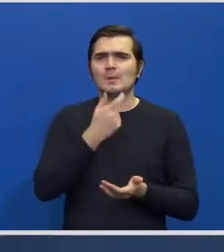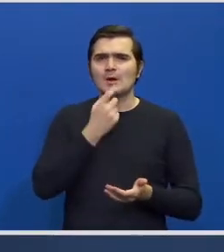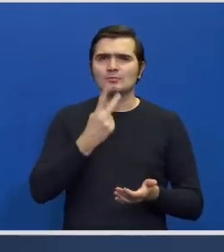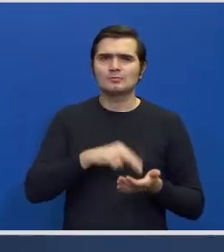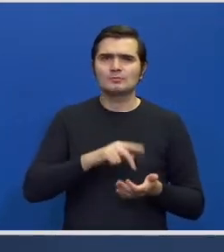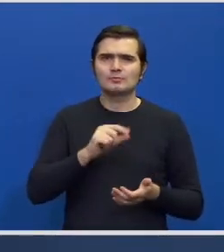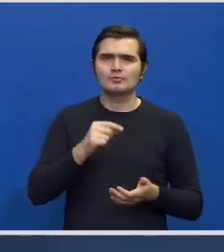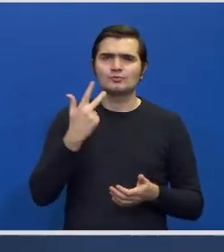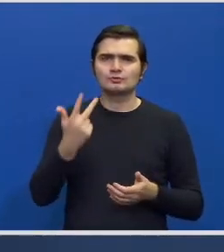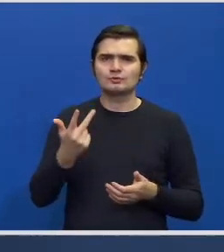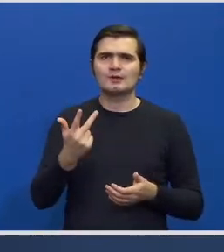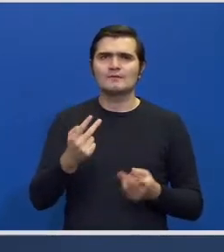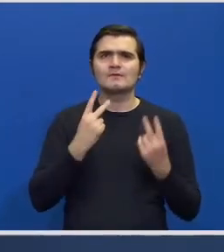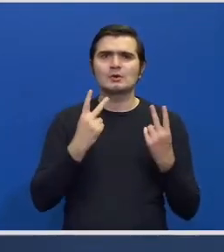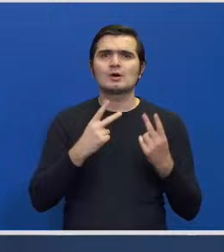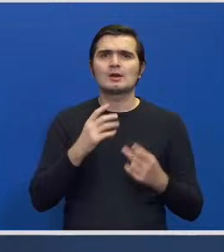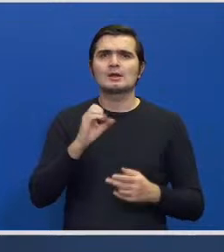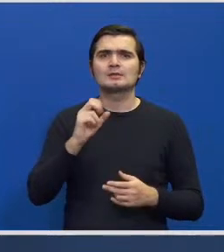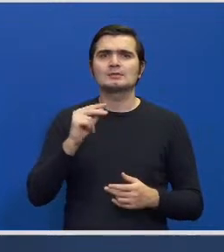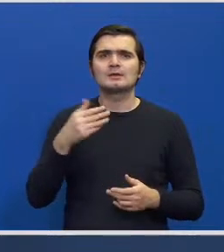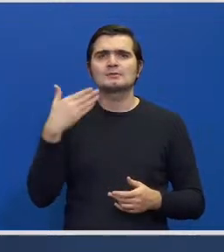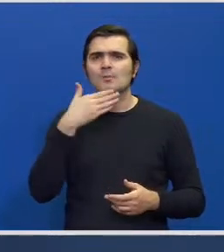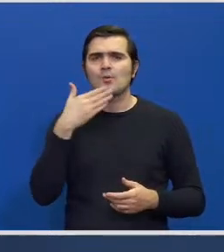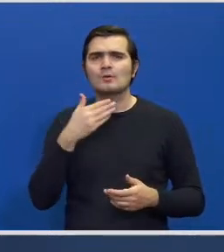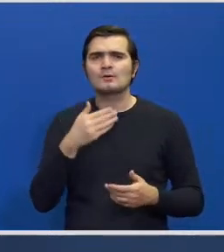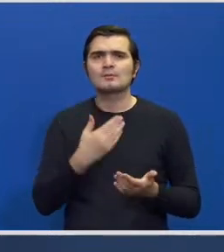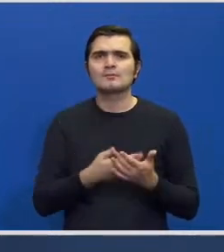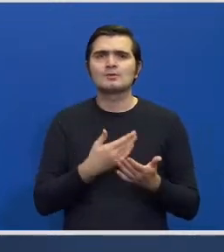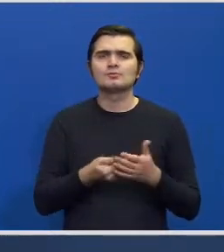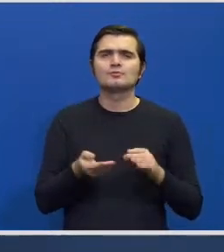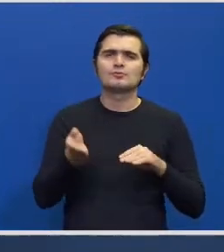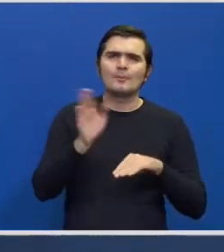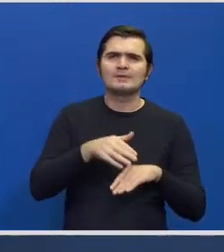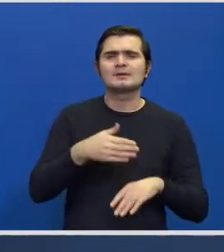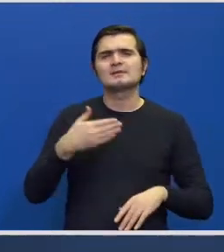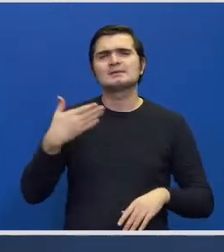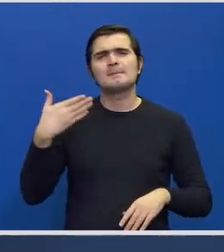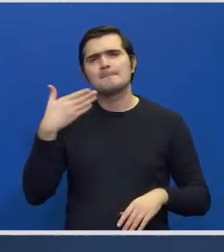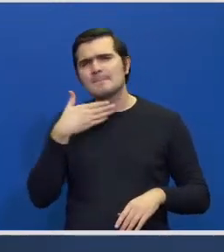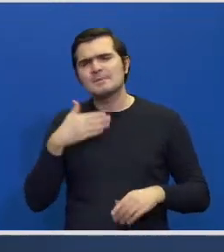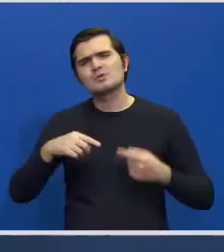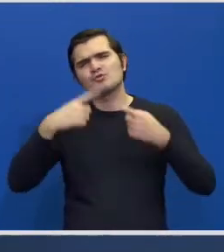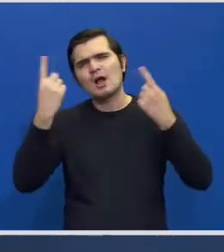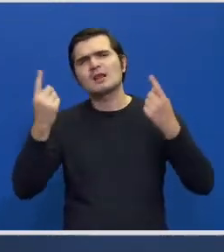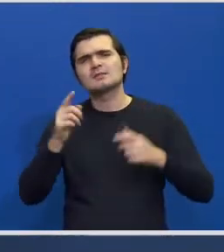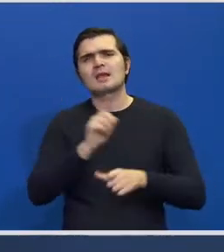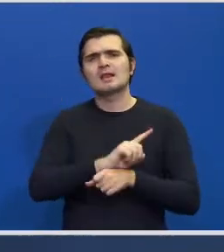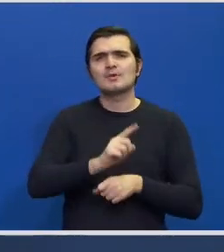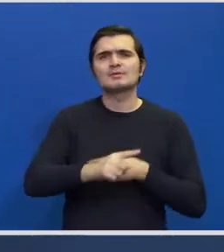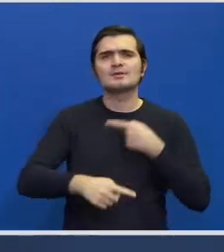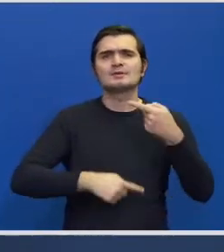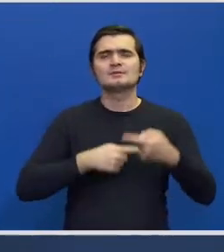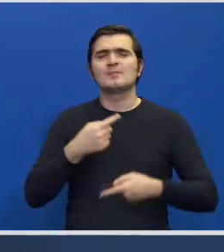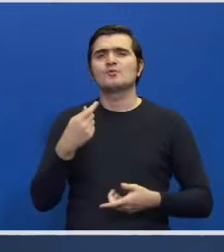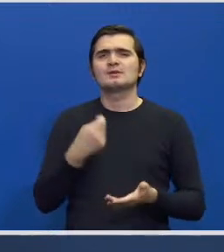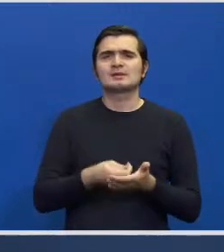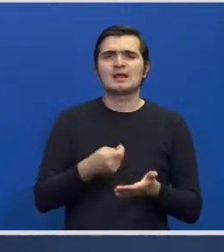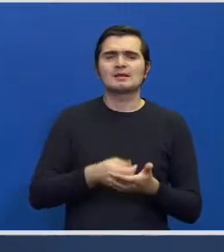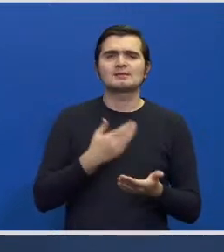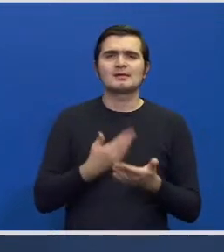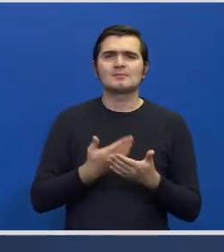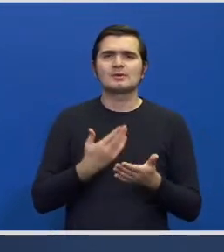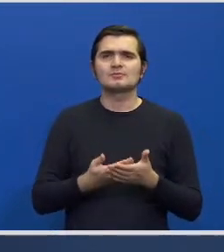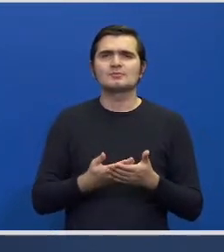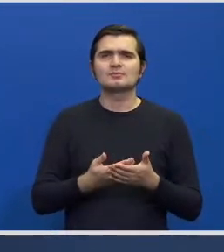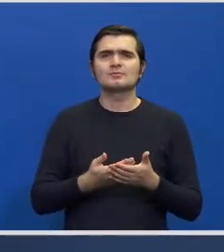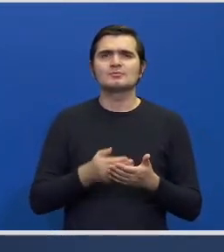153/2017. Menținerea în anul 2023 a cuantumului sporurilor, indemnizațiilor, compensațiilor, primelor și acelor alte elemente ale sistemului